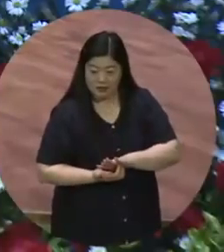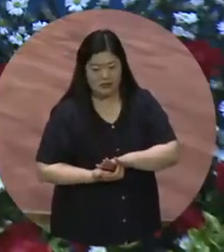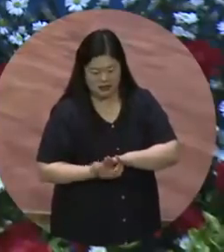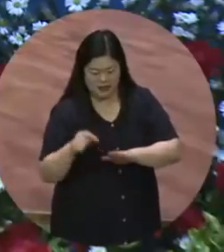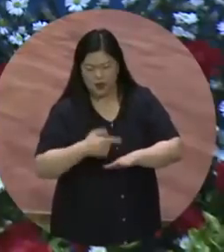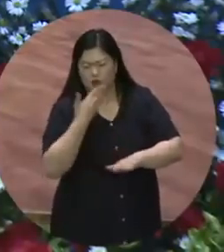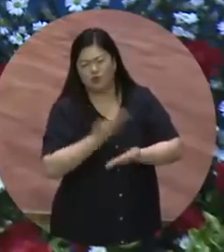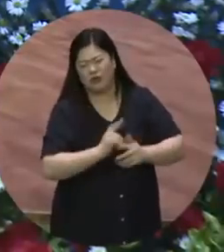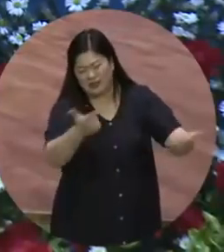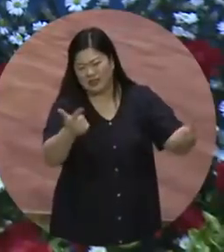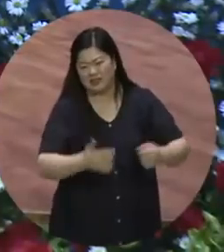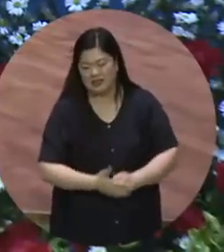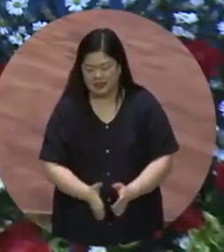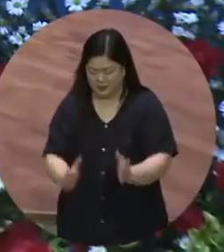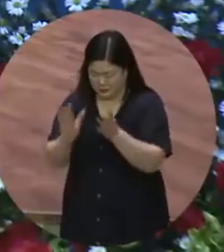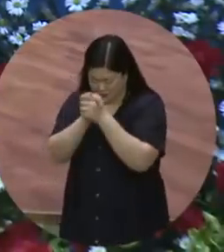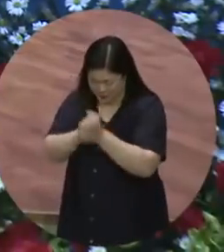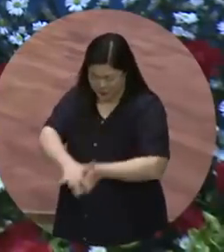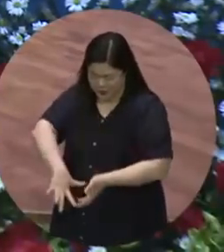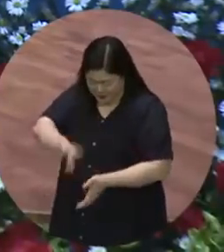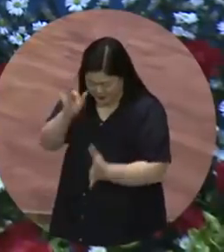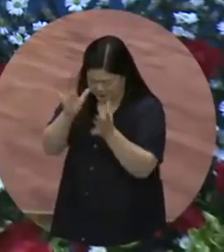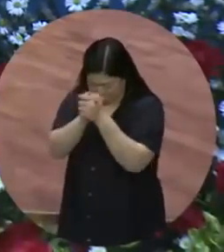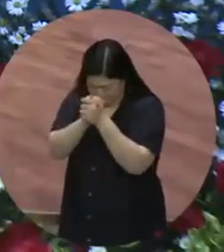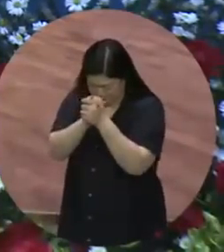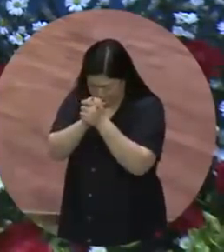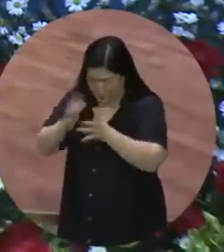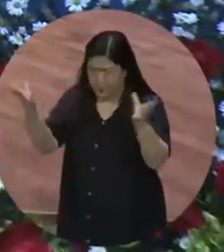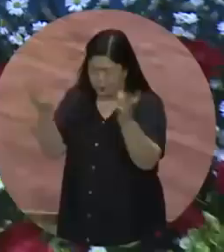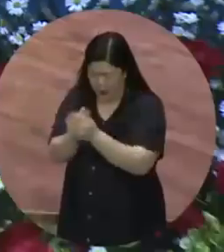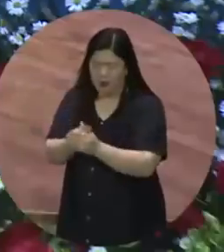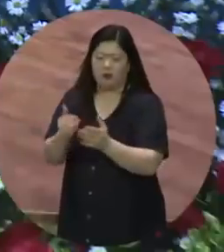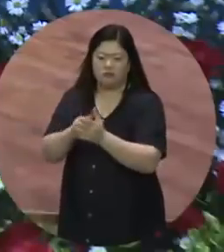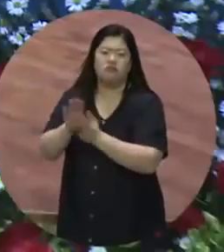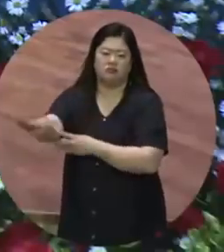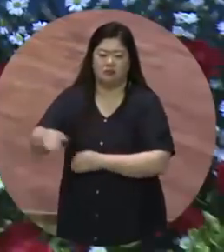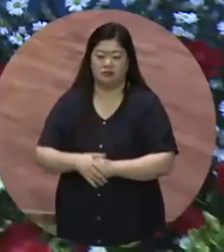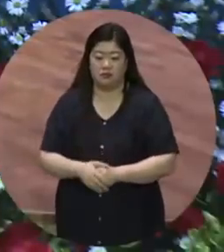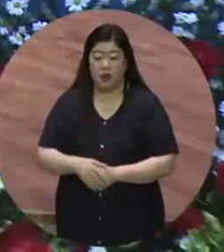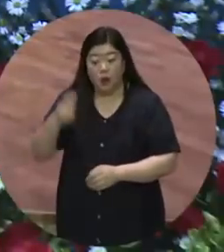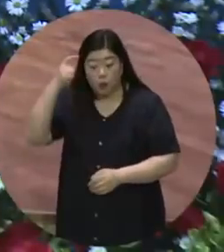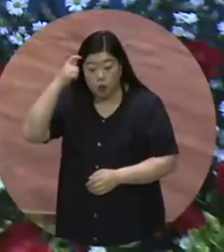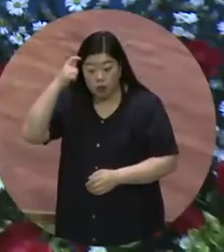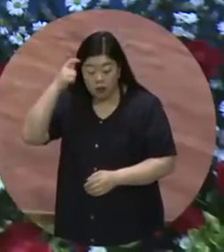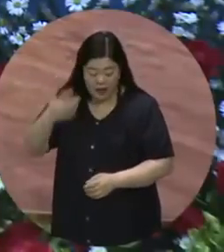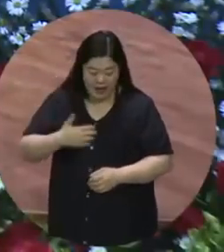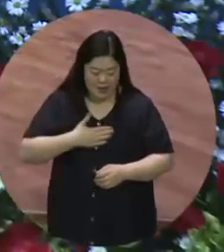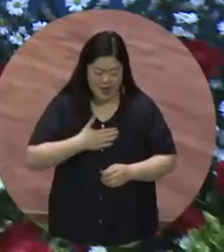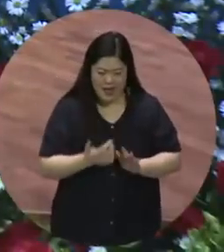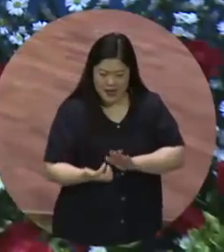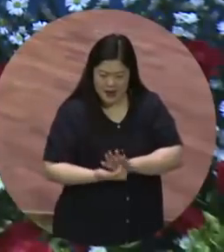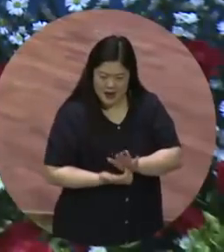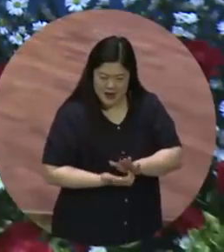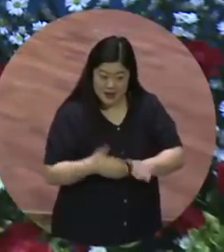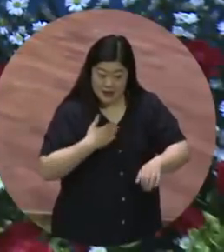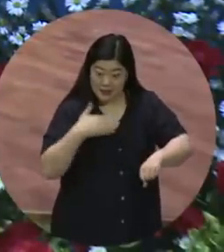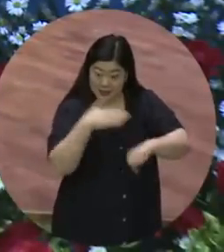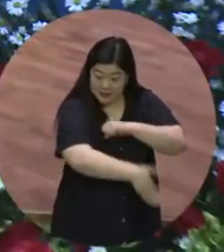생각은 내 생각과 다르며 내 방법은 네 방법과 다르며 아시겠어요? 기도를 하고 했냐 안 했냐 이게 중요한